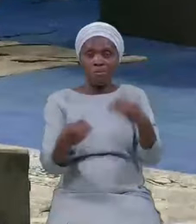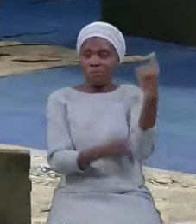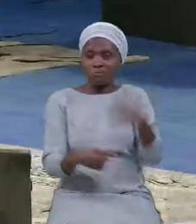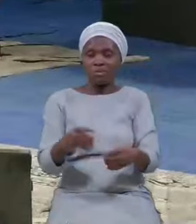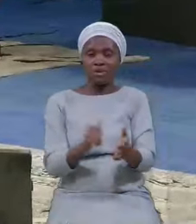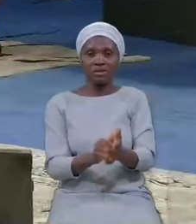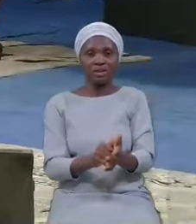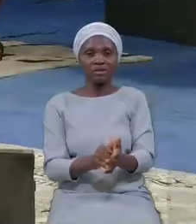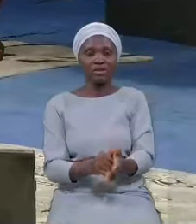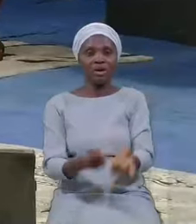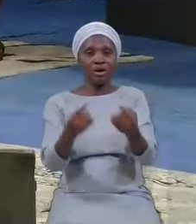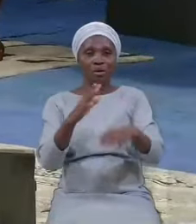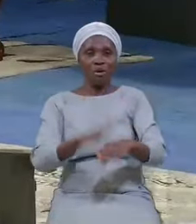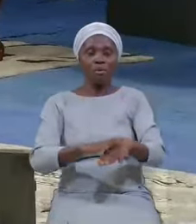dit,